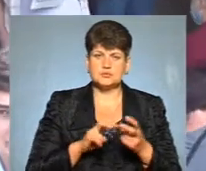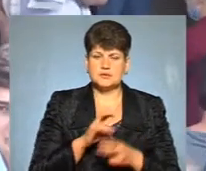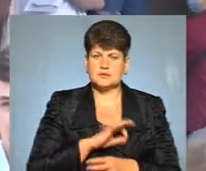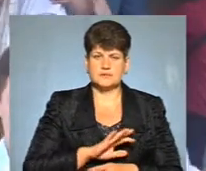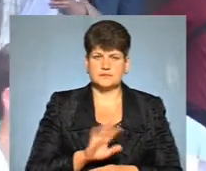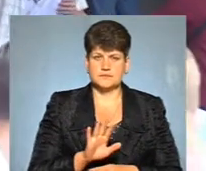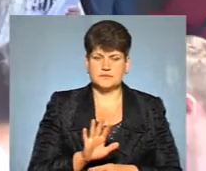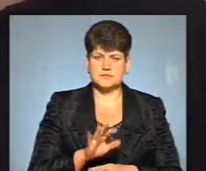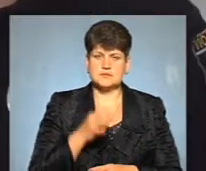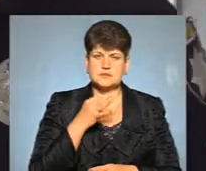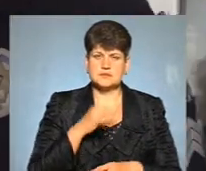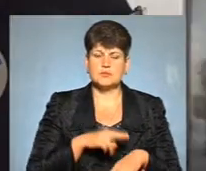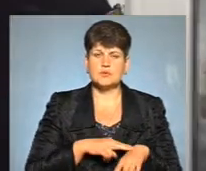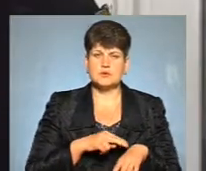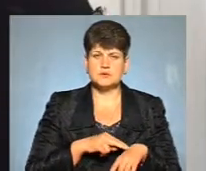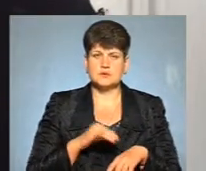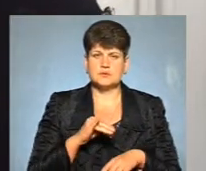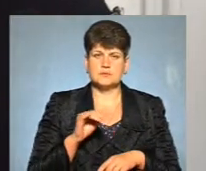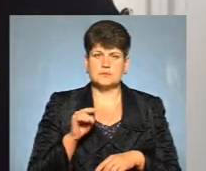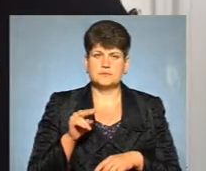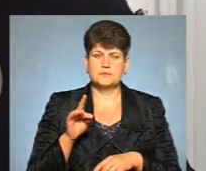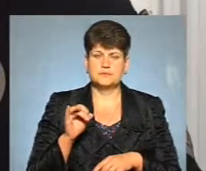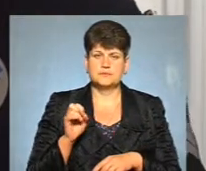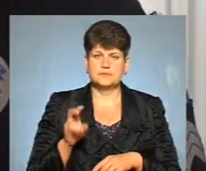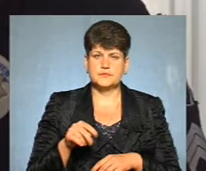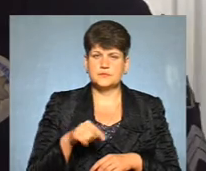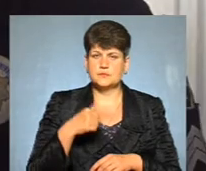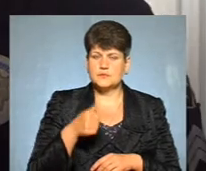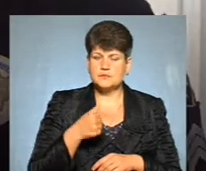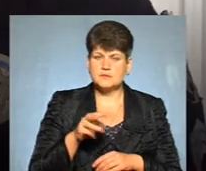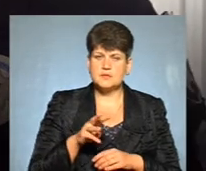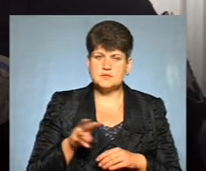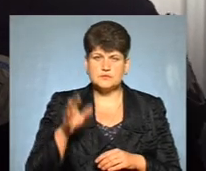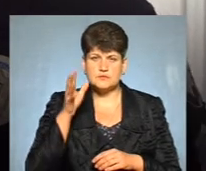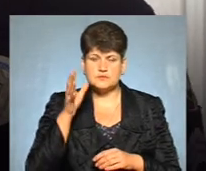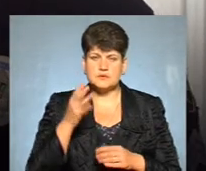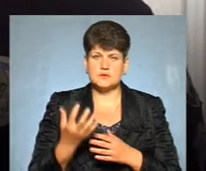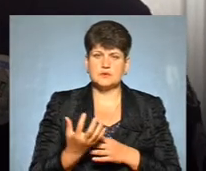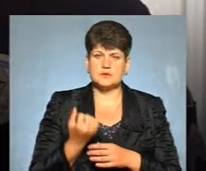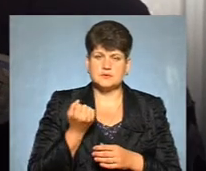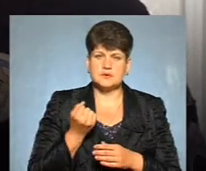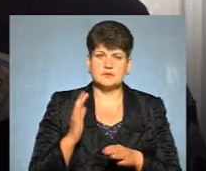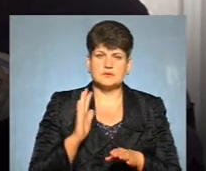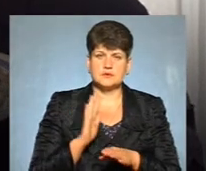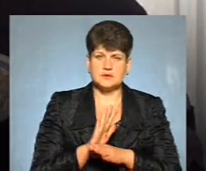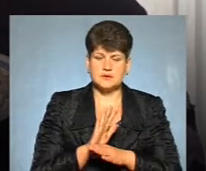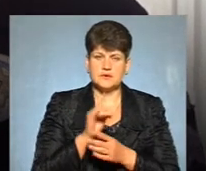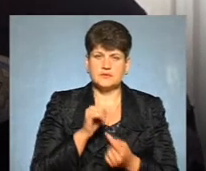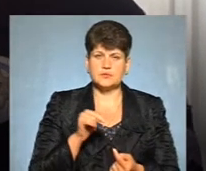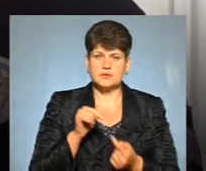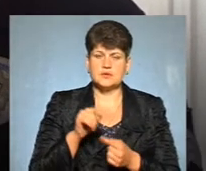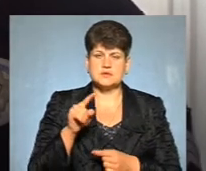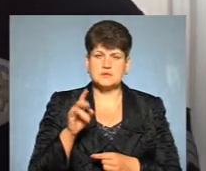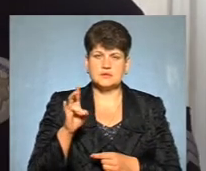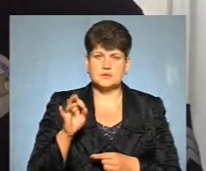застосовували, повідомив поліцейський Юрій Процик. Цьогоріч з Міністерства освіти прийшла вказівка відповідальному за ЗНО